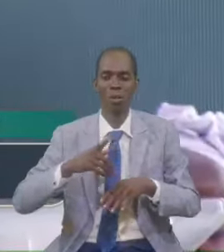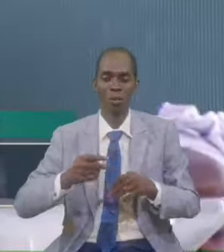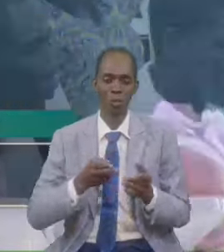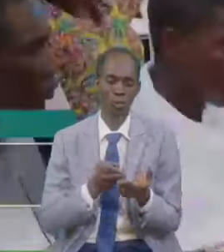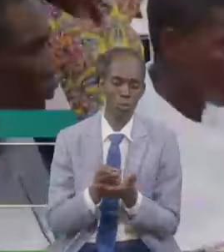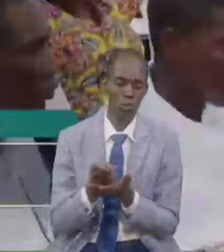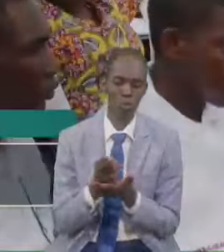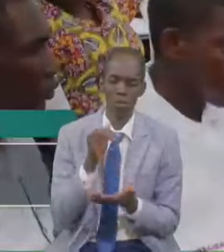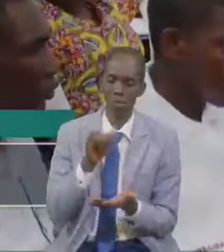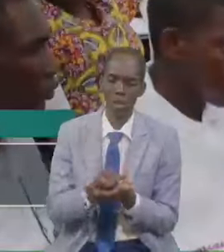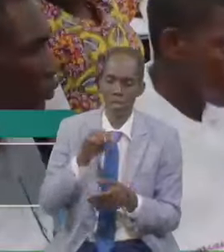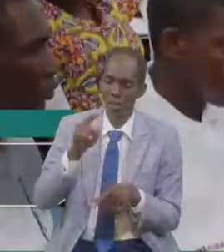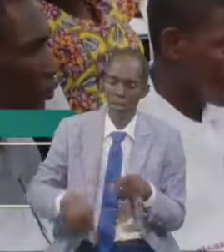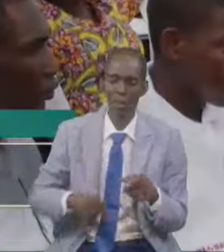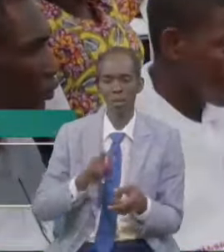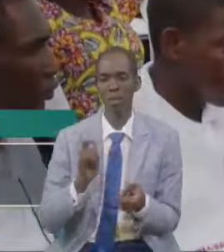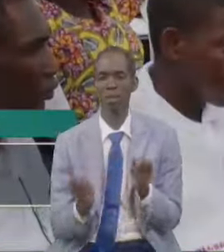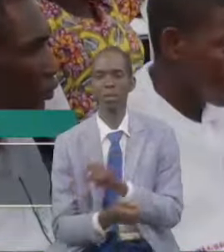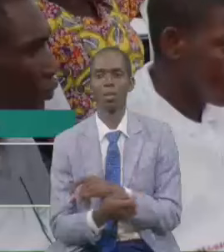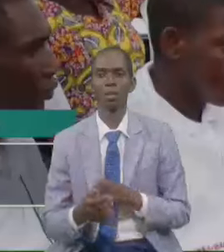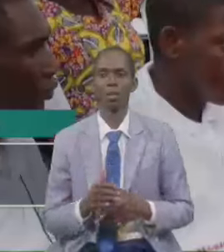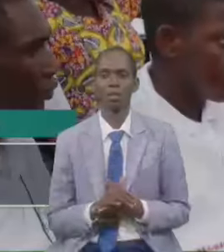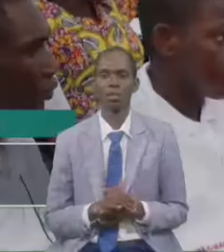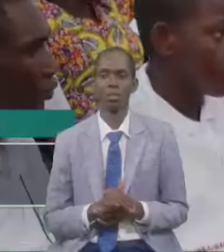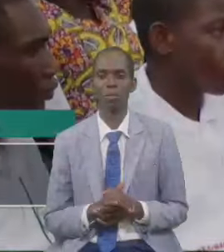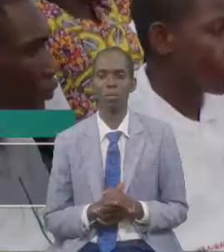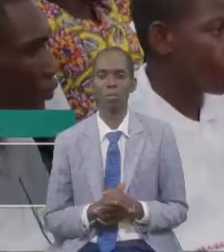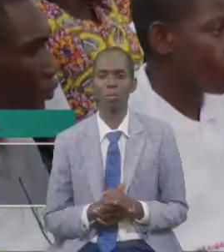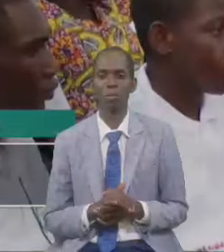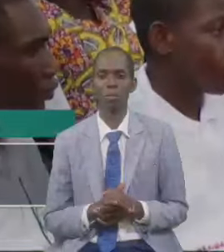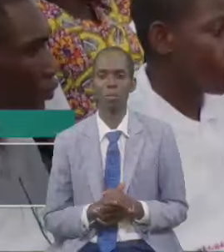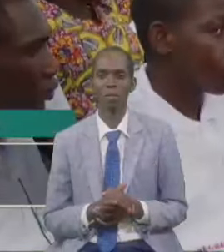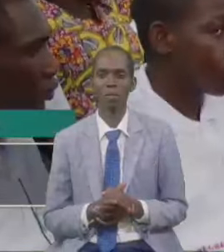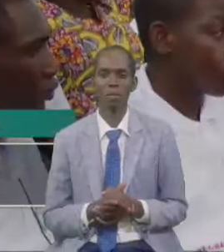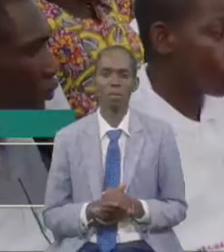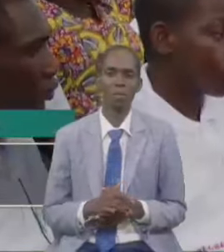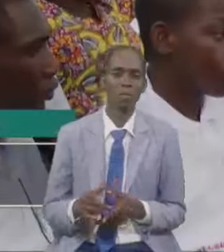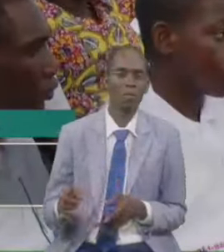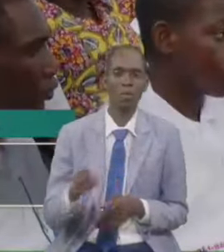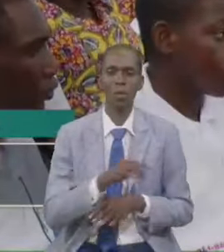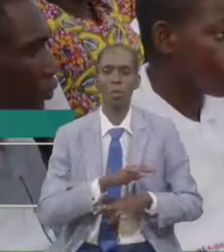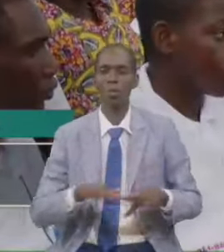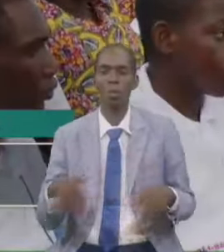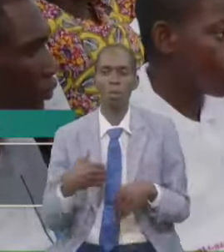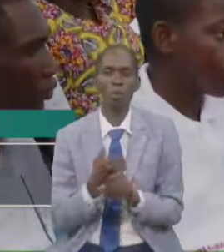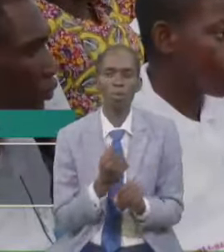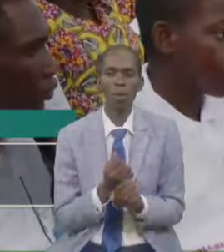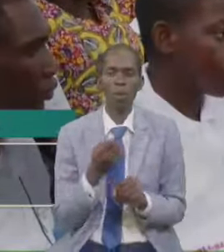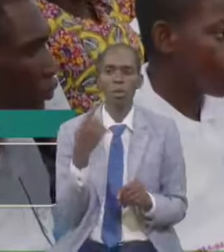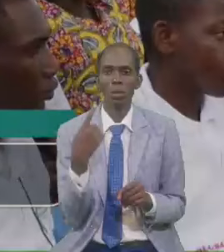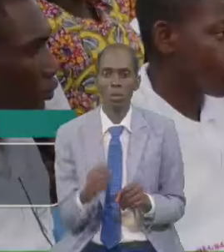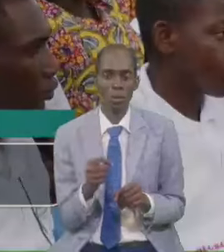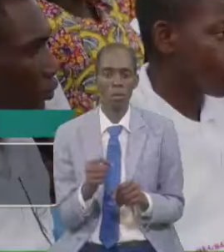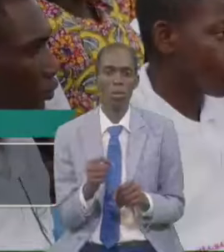జీవితాన్ని రూపాంతరపరచలేని సత్యంతో సమయం గడిపితే they don't make us the heroes we want to be. అవి మనల్ని కావాల్సిన హీరో